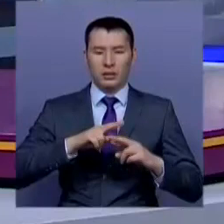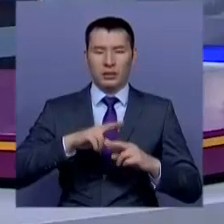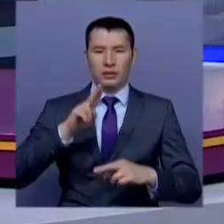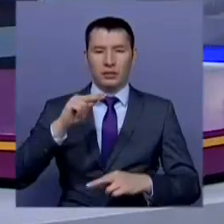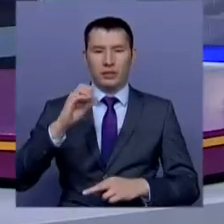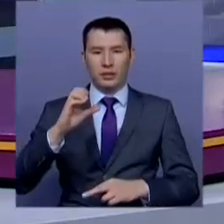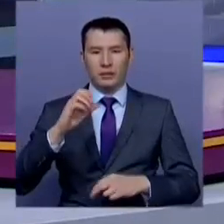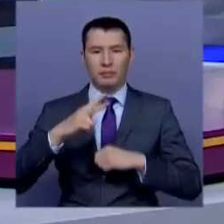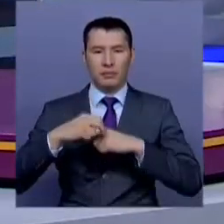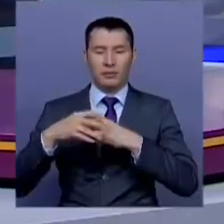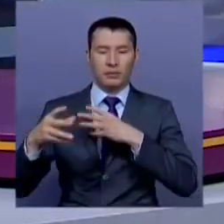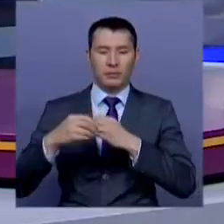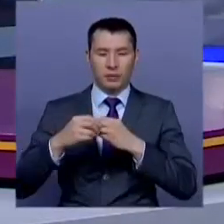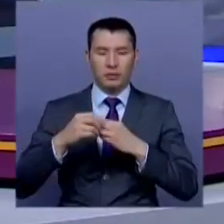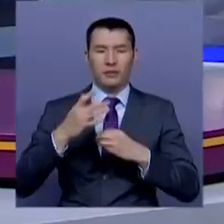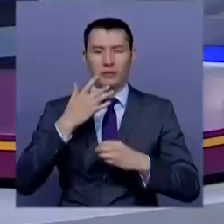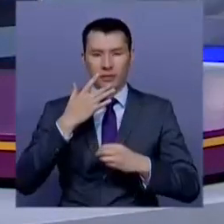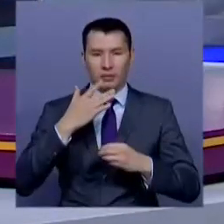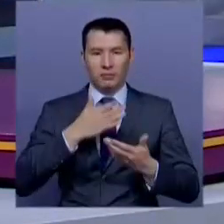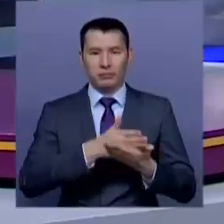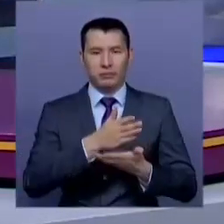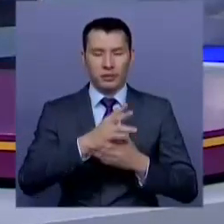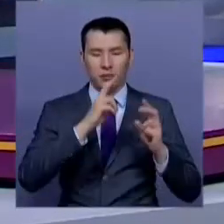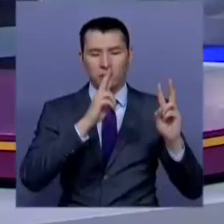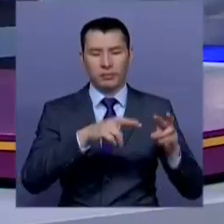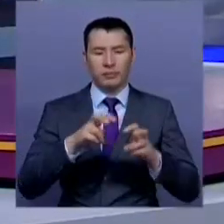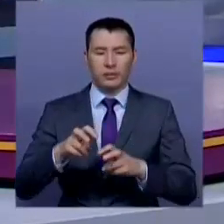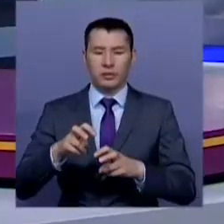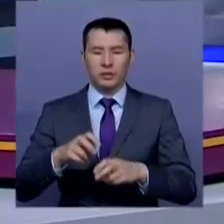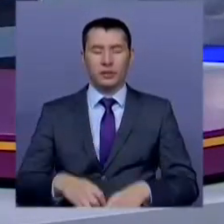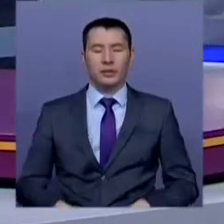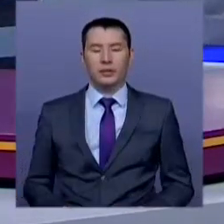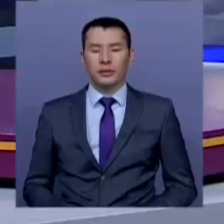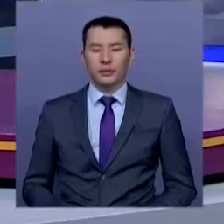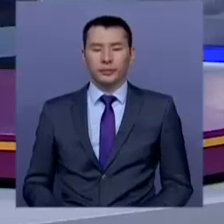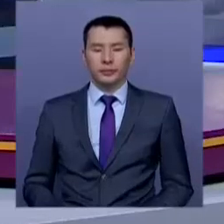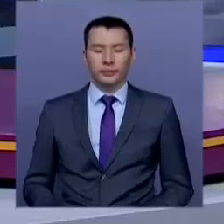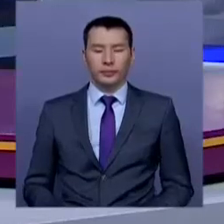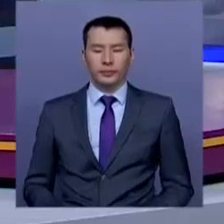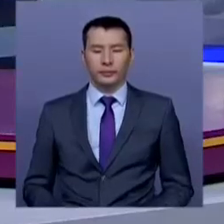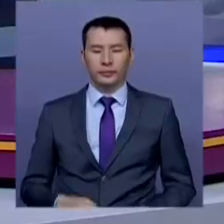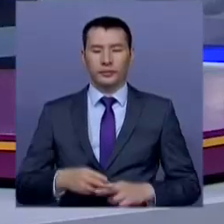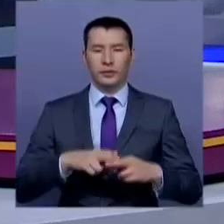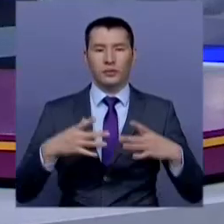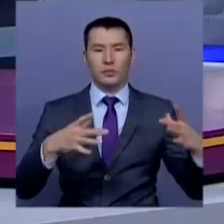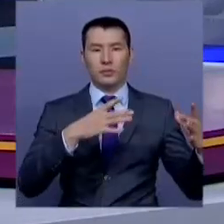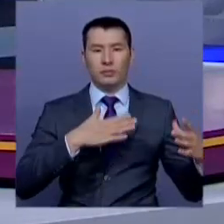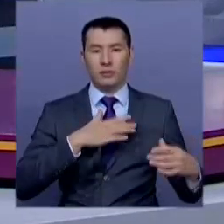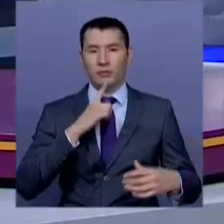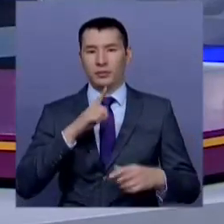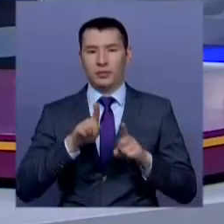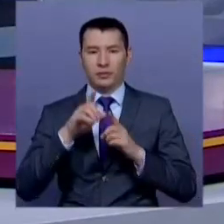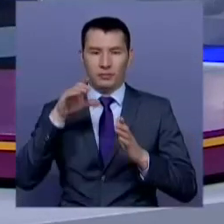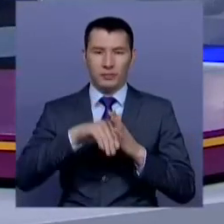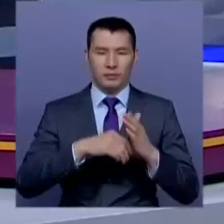совместно с полицейскими проводят профилактические рейды. Вместе с проверяющими инспектировать алматинские водоемы отправилась и наш корреспондент